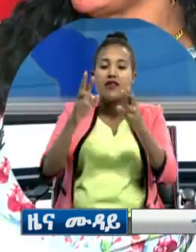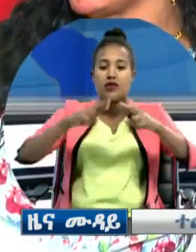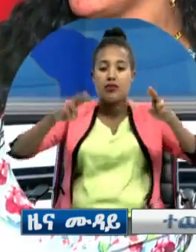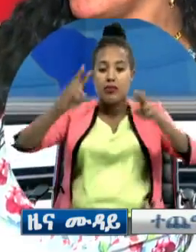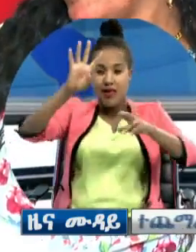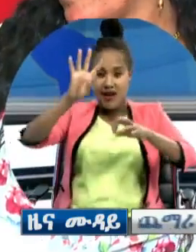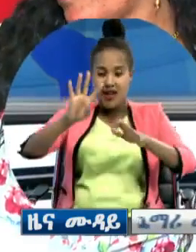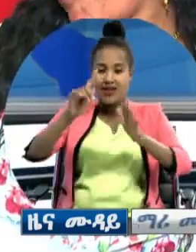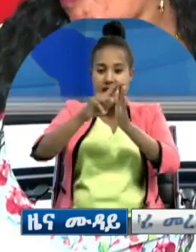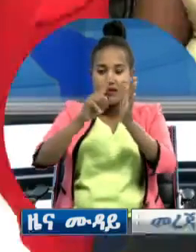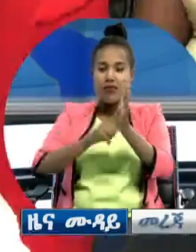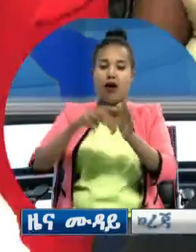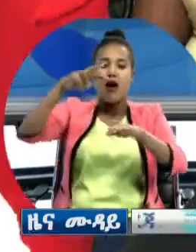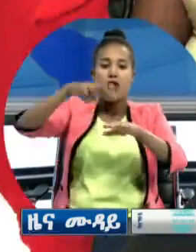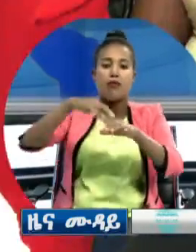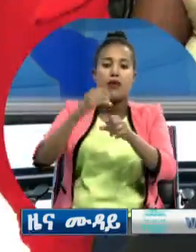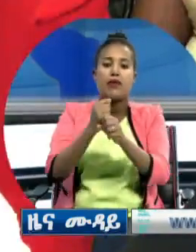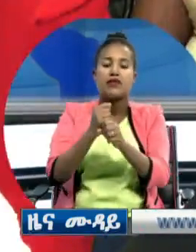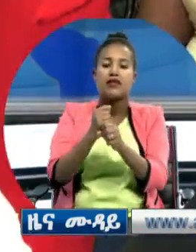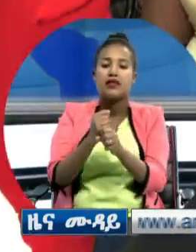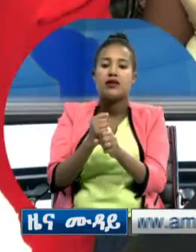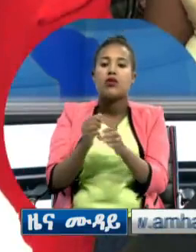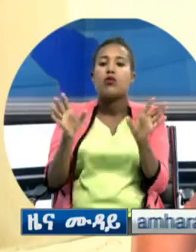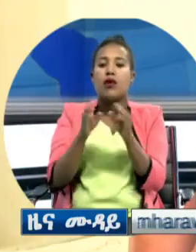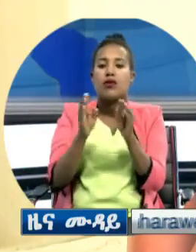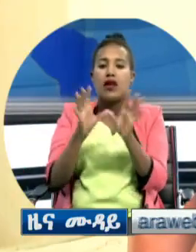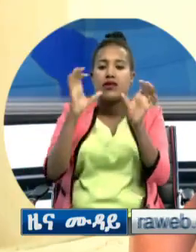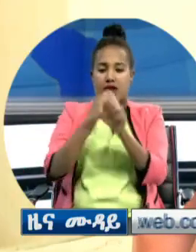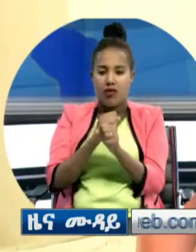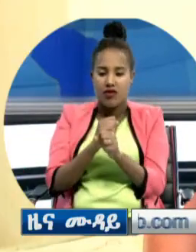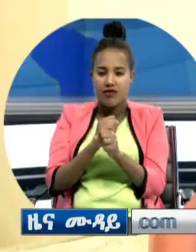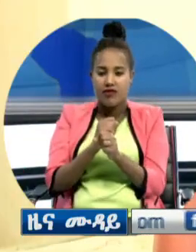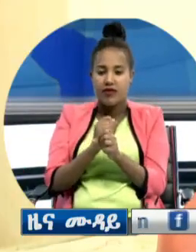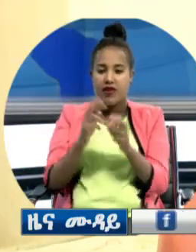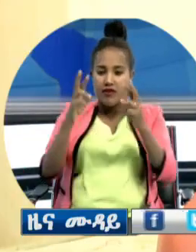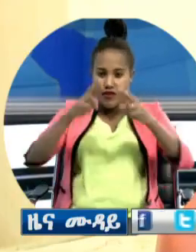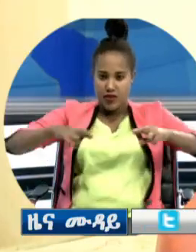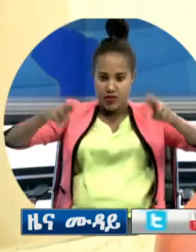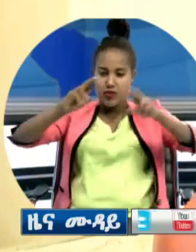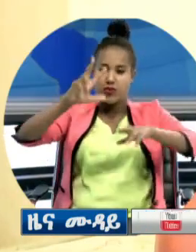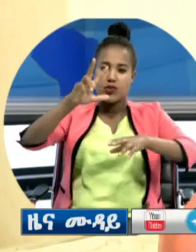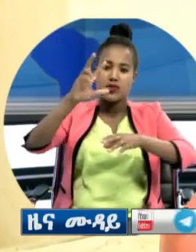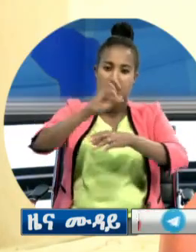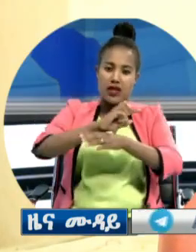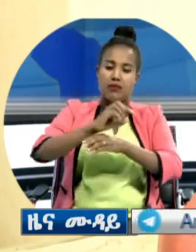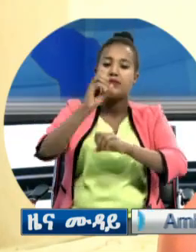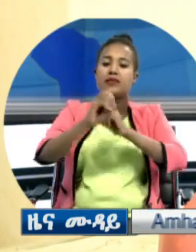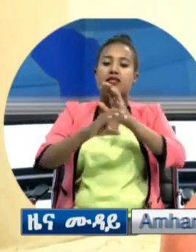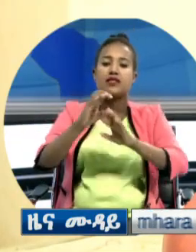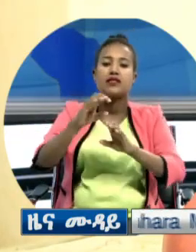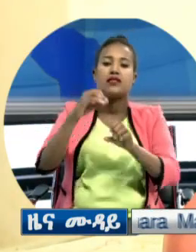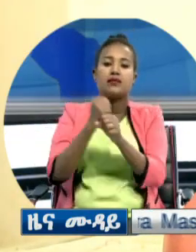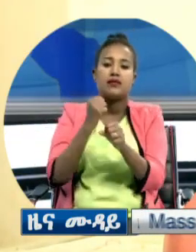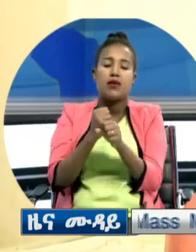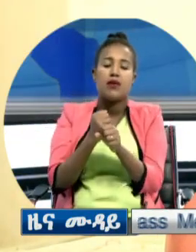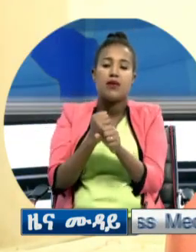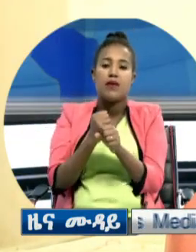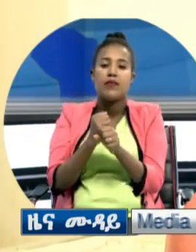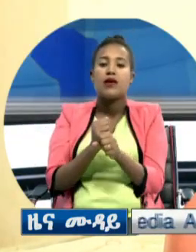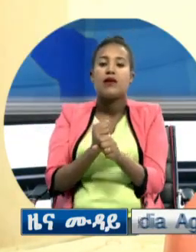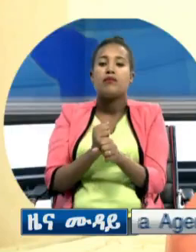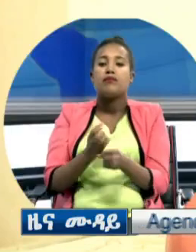ነጥብ አቋም መግለጫ በማውጣት ጉባኤውን አጠናቋል። ፌዴሬሽኑ በሶስት ቀን የምክር ቤት ስብሰባ በርካታ ጉዳይ ላይ በመምከር